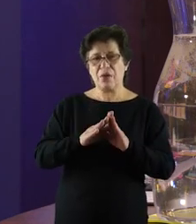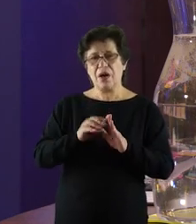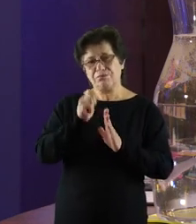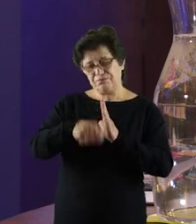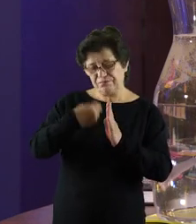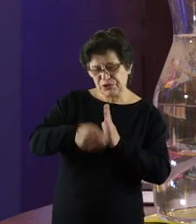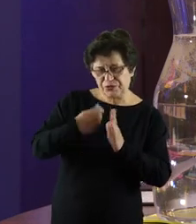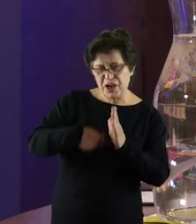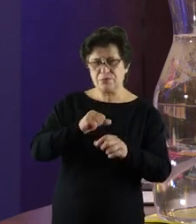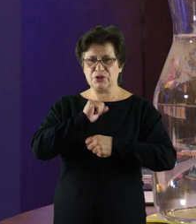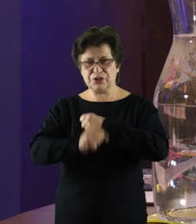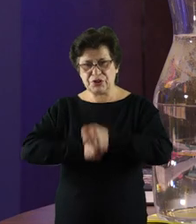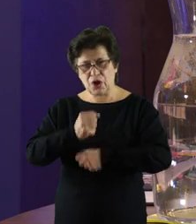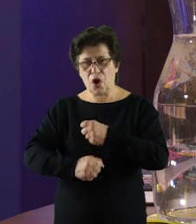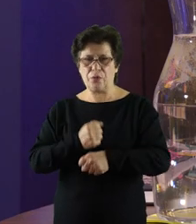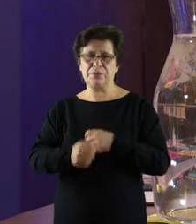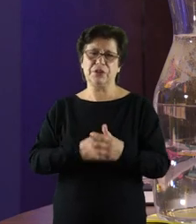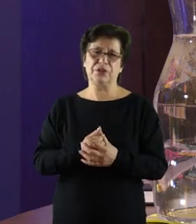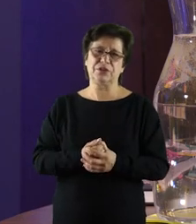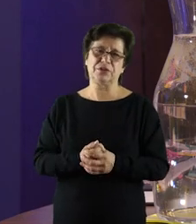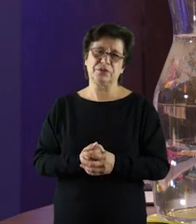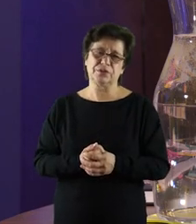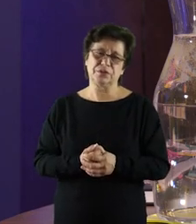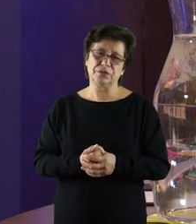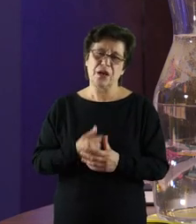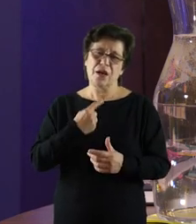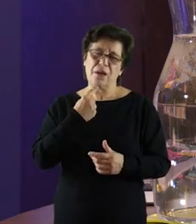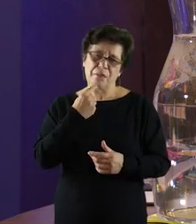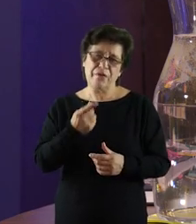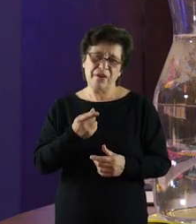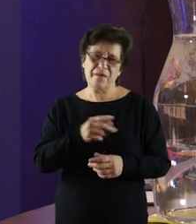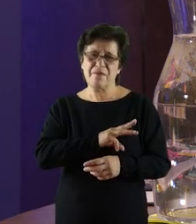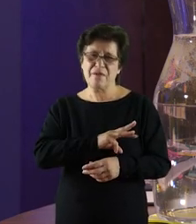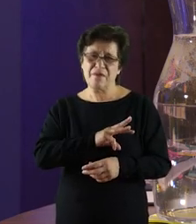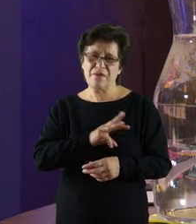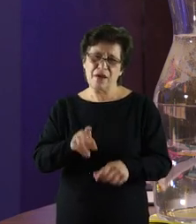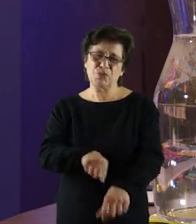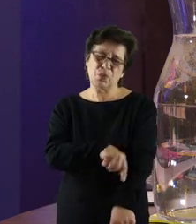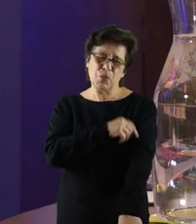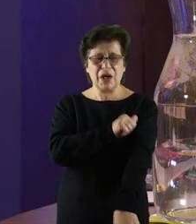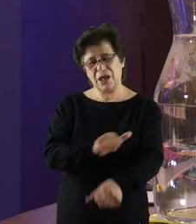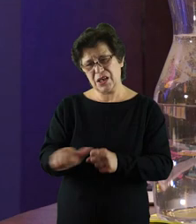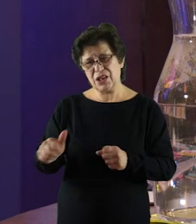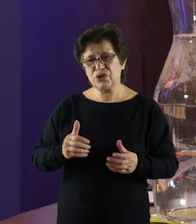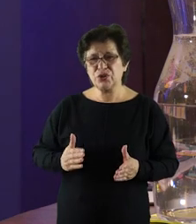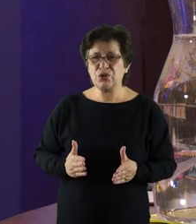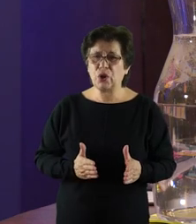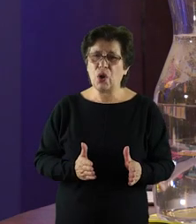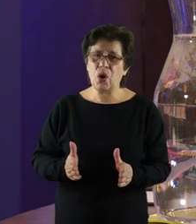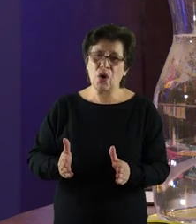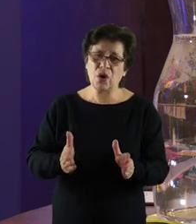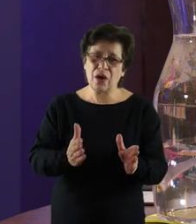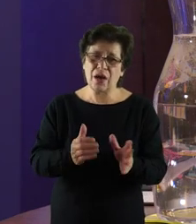Były rozmowy różnego rodzaju, także o Bubie, ale powiem wam szczerze, że długa jest droga. Trzeba być chyba